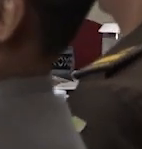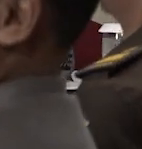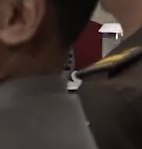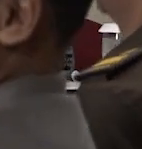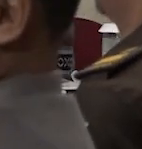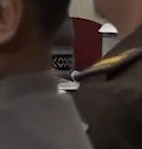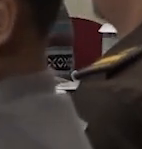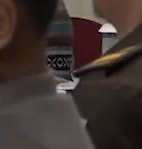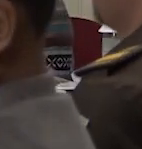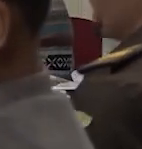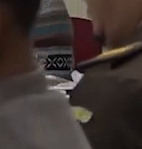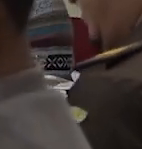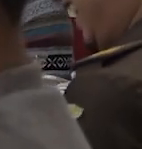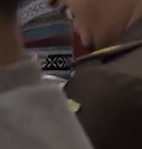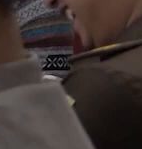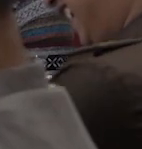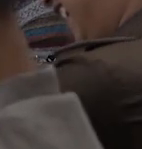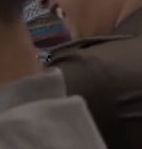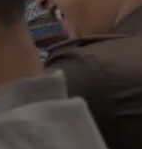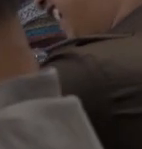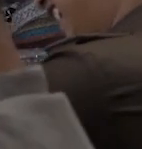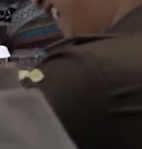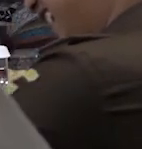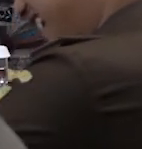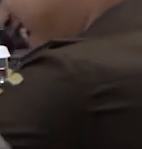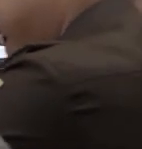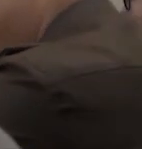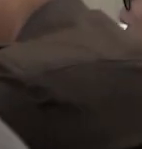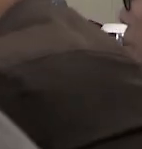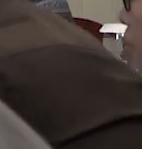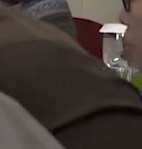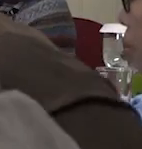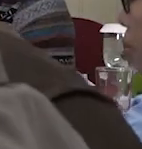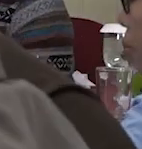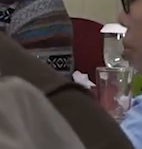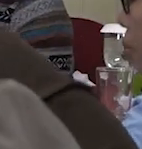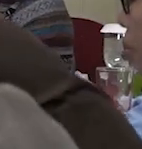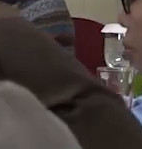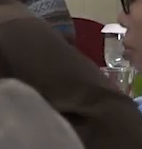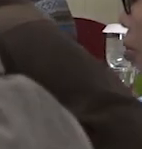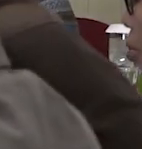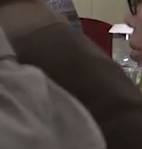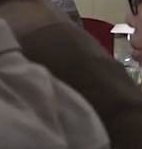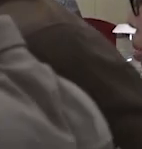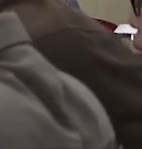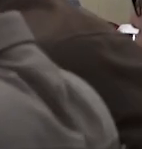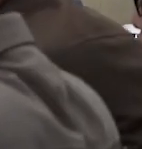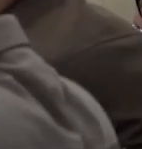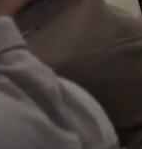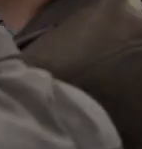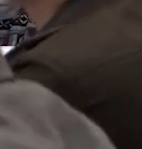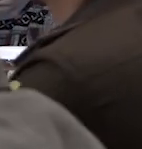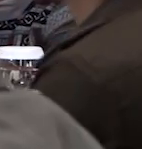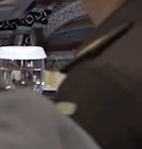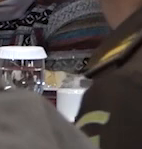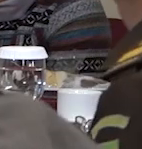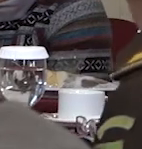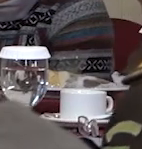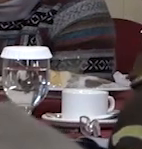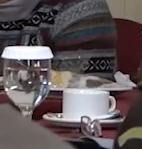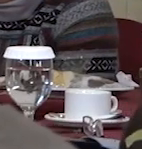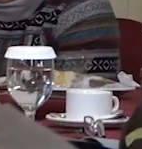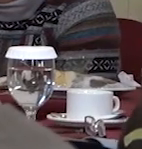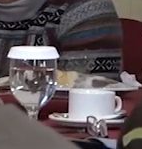telur cuka ke hakim-hakim ya Nah pasti kasus kekerasan seksual